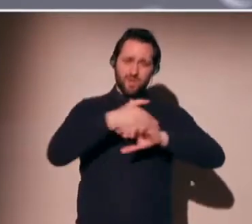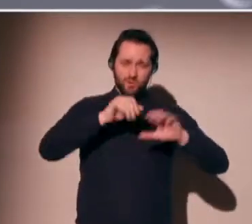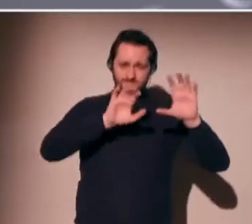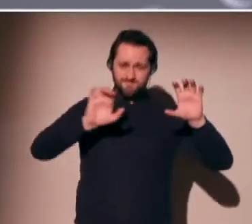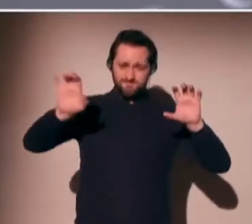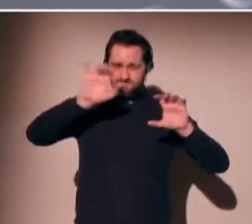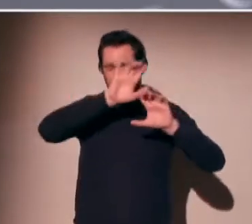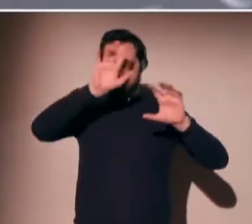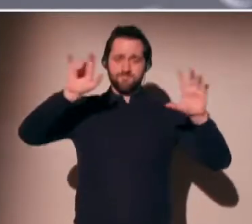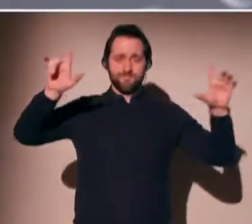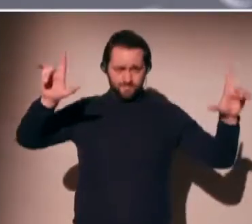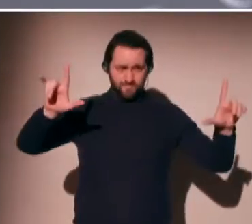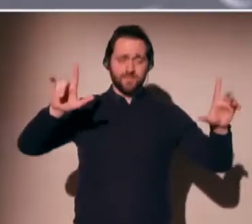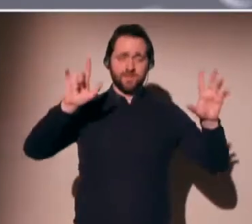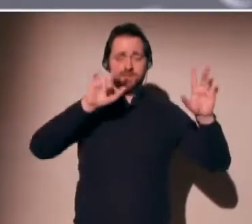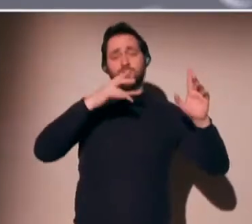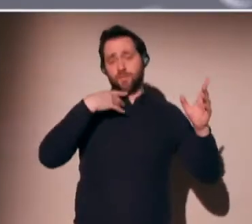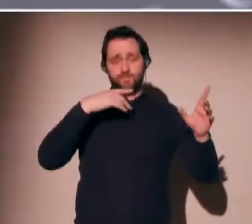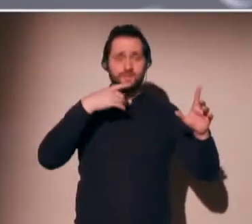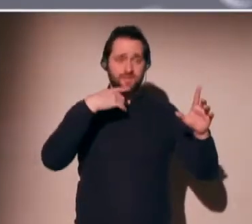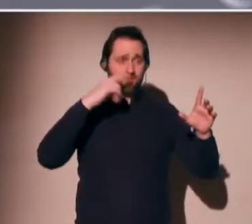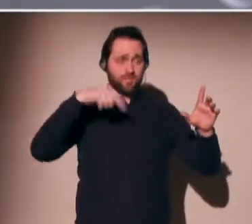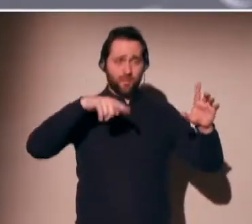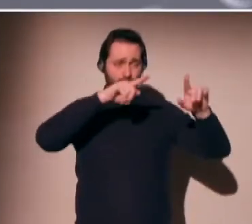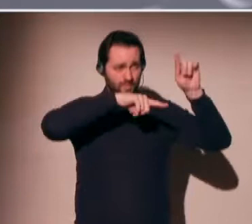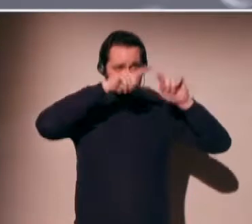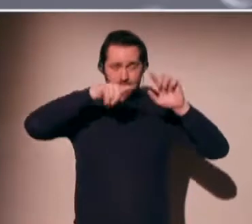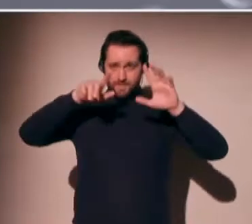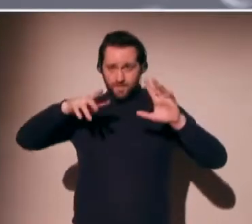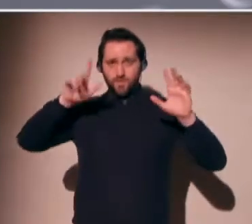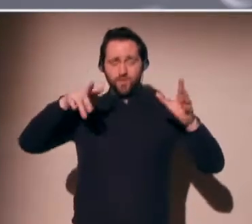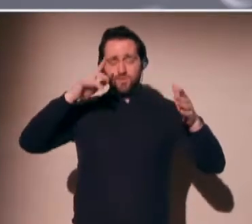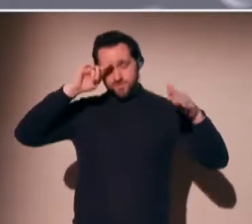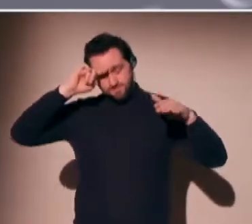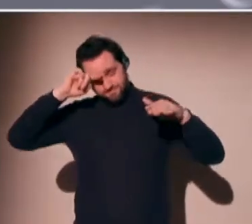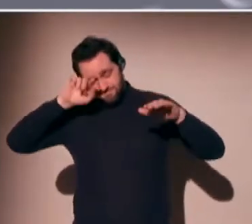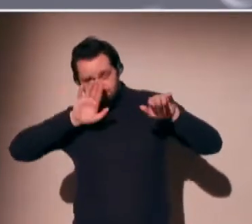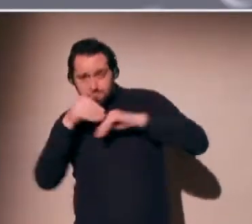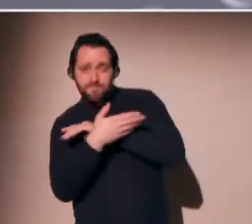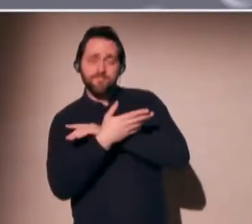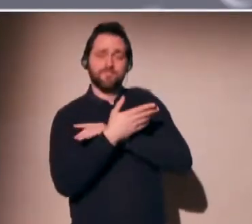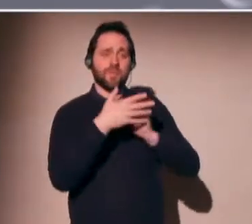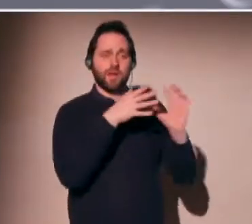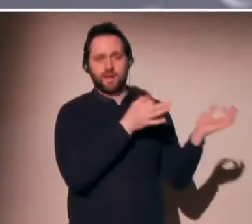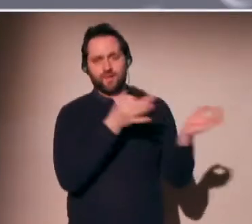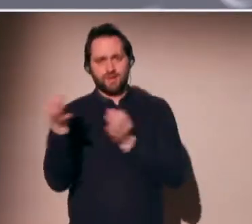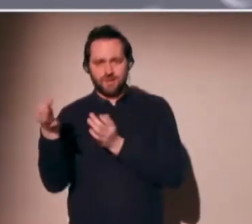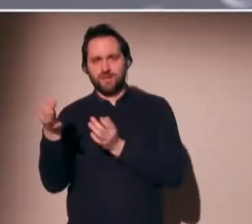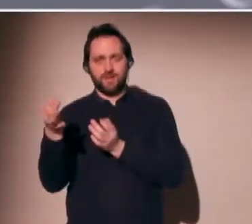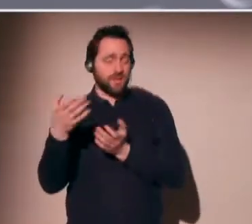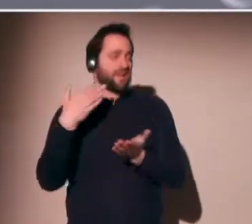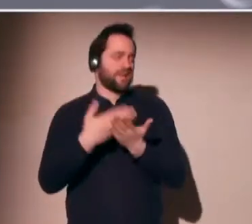de variables, et c'est là-dessus que porte la recherche pour développer des algorithmes. Alors, il y a beaucoup d'algorithmes qui ont été développés,